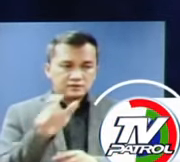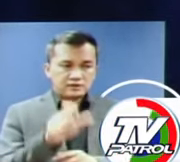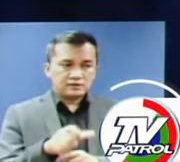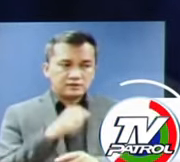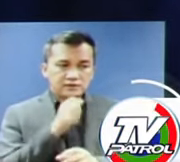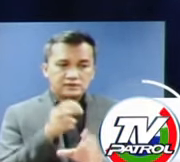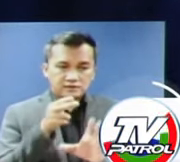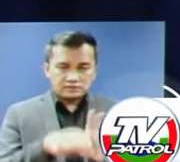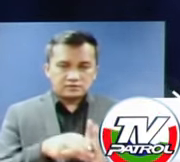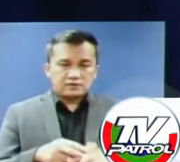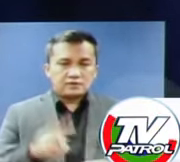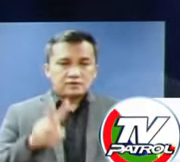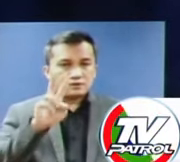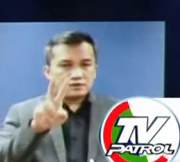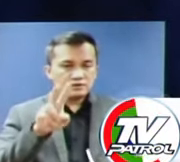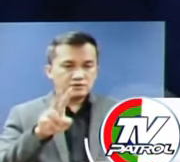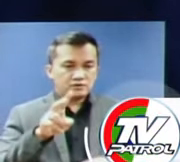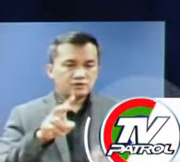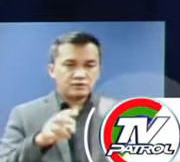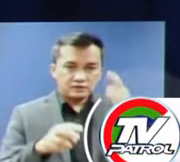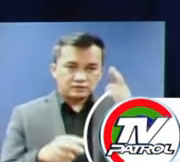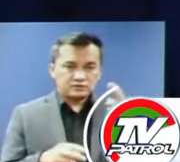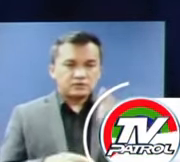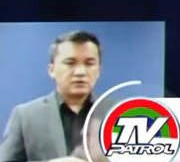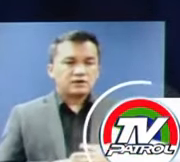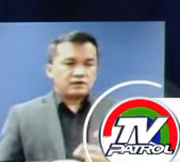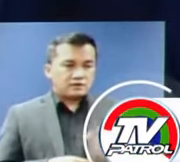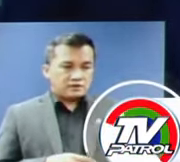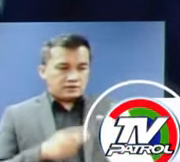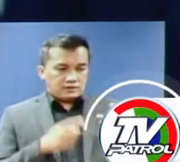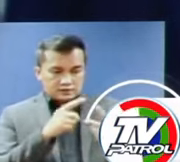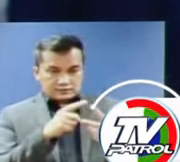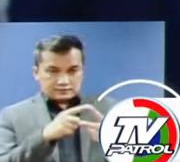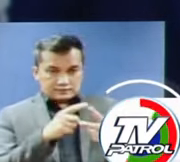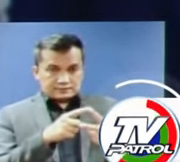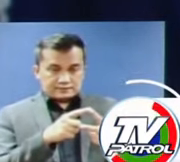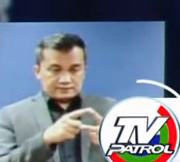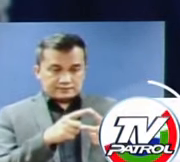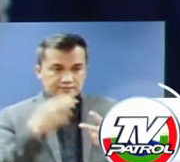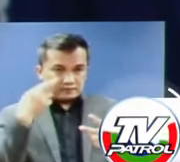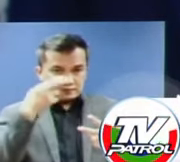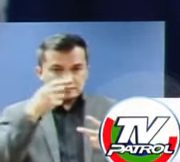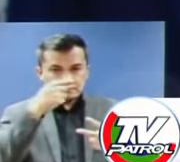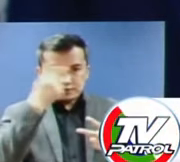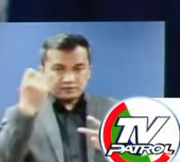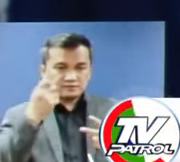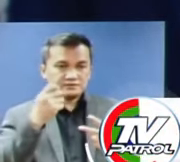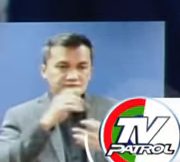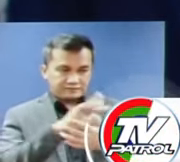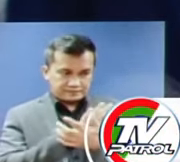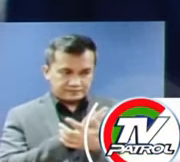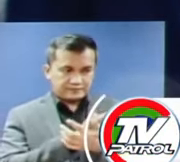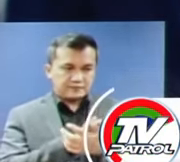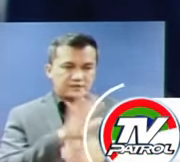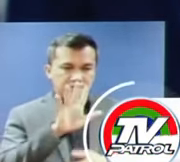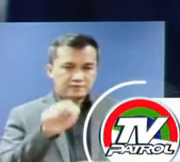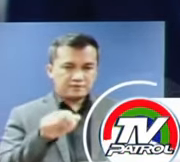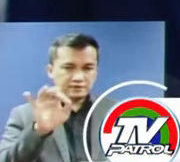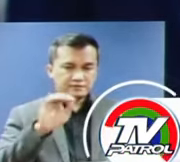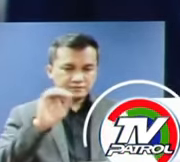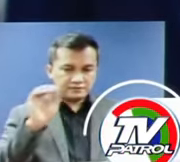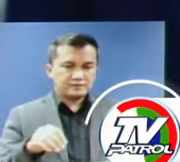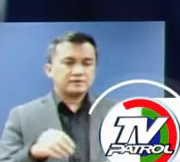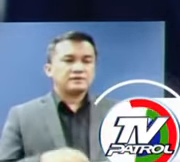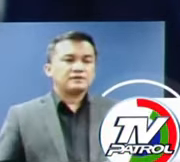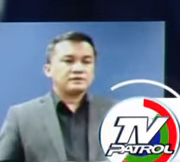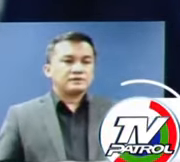kasi dalawa yung main reasons. Ano? Una, yung dahil sa COVID-19 pandemic, that is 5.9 percentage